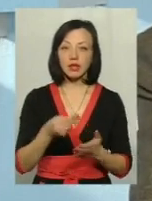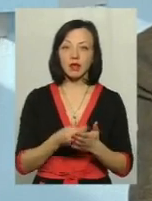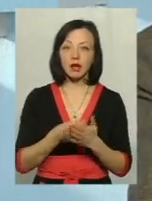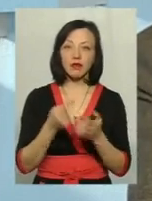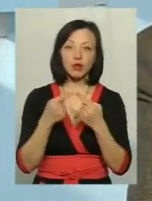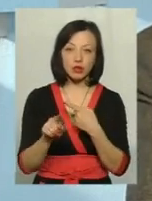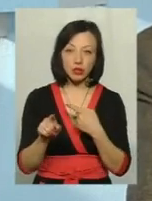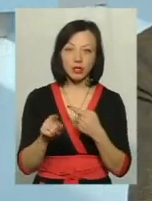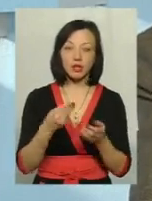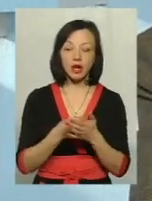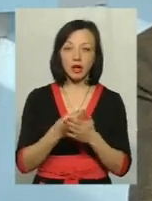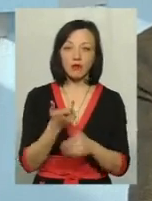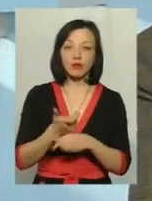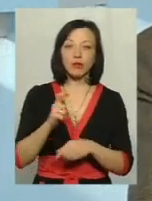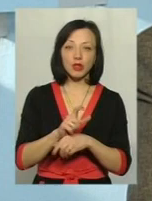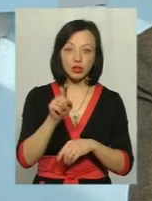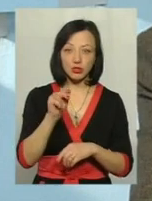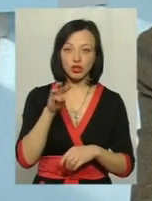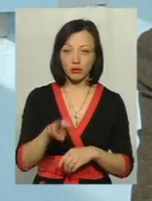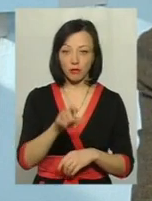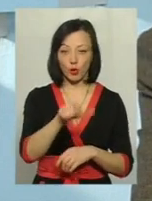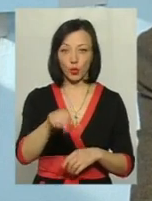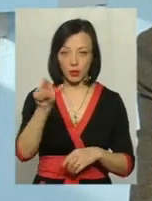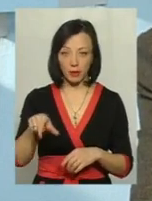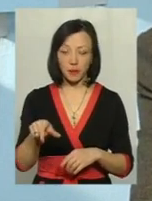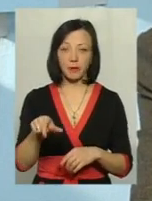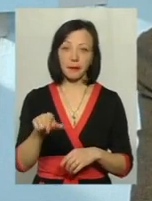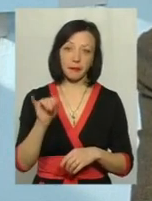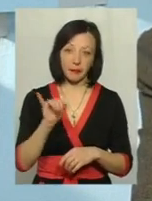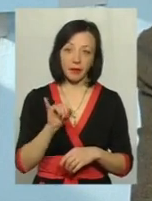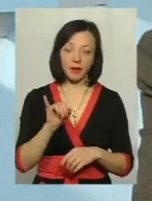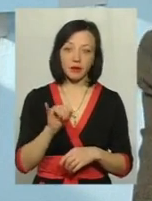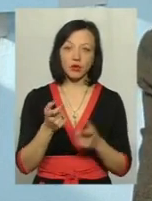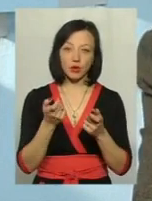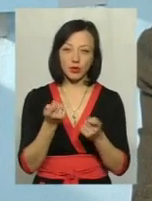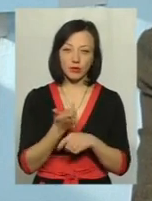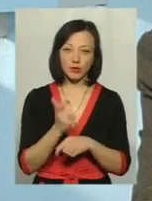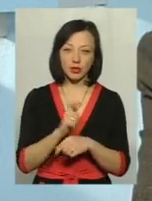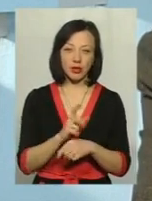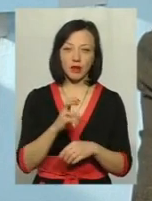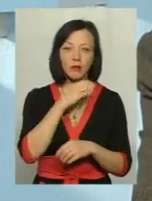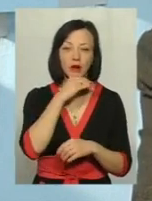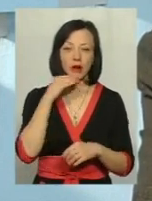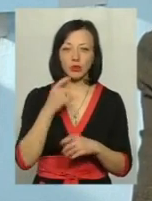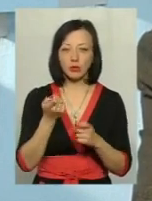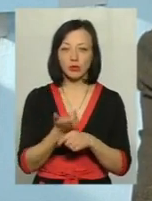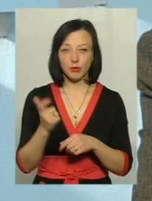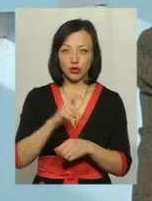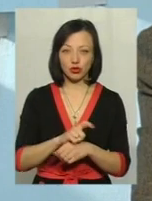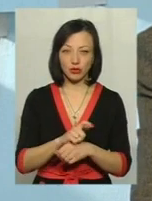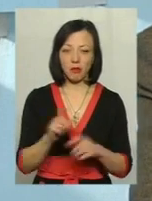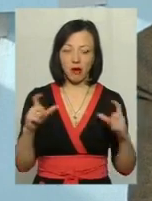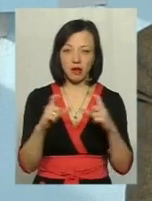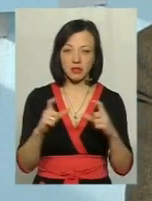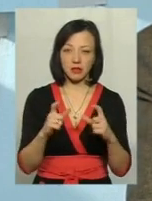інший. Тариф в них більший набагато, ніж по населенню. Ну, трошки більше, скажімо так, не настільки більше, але більше.